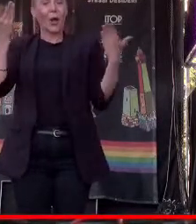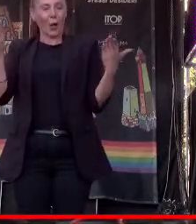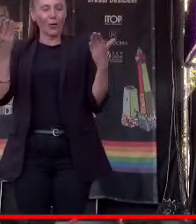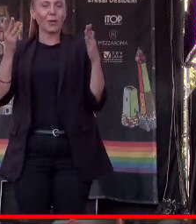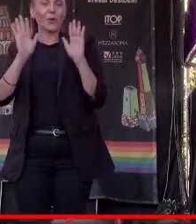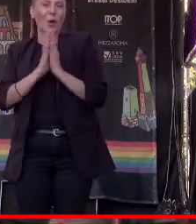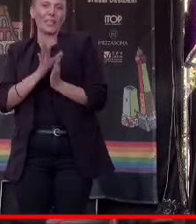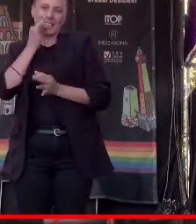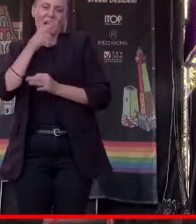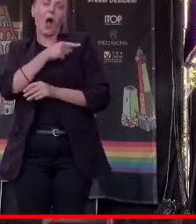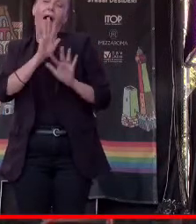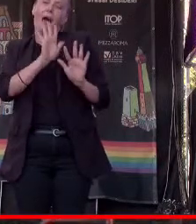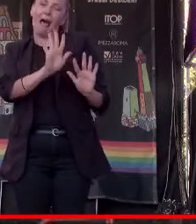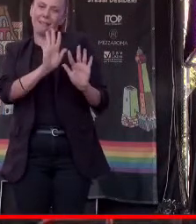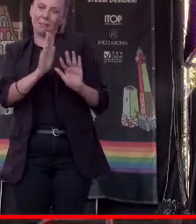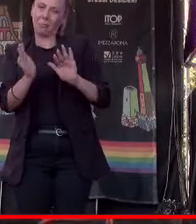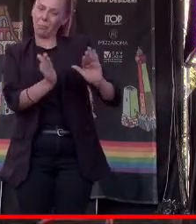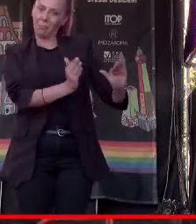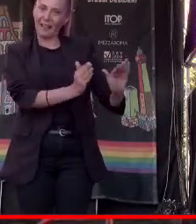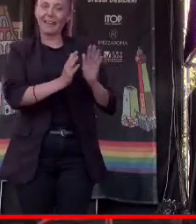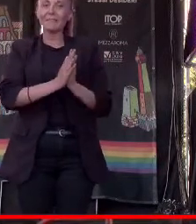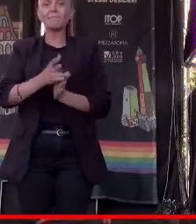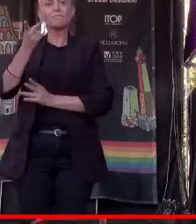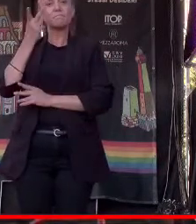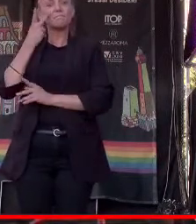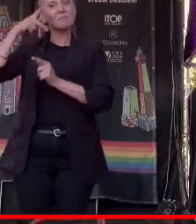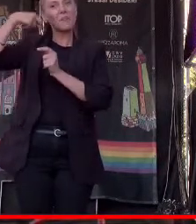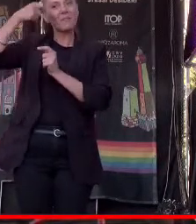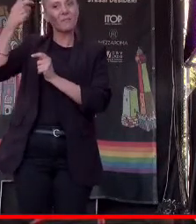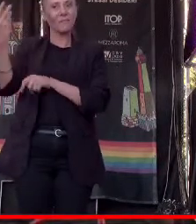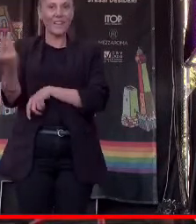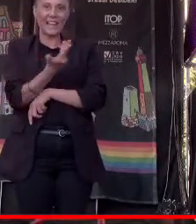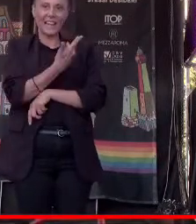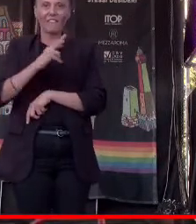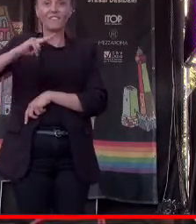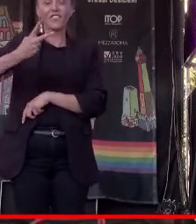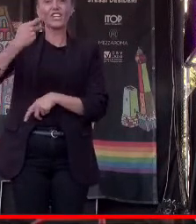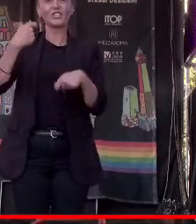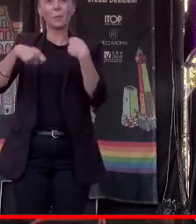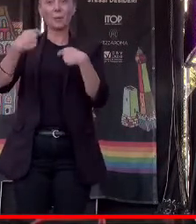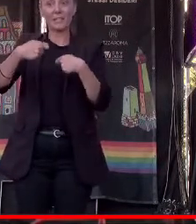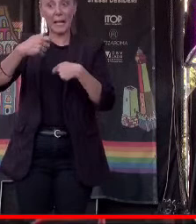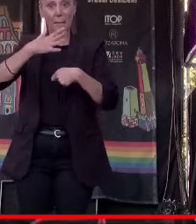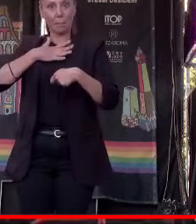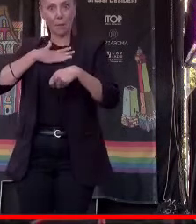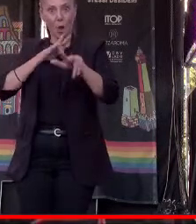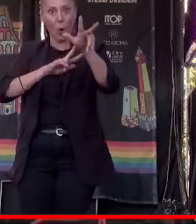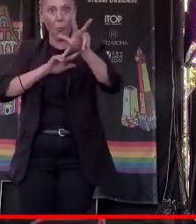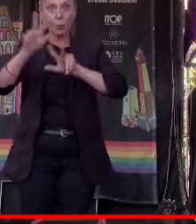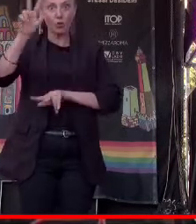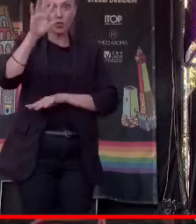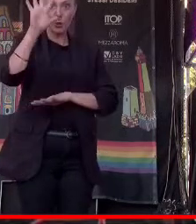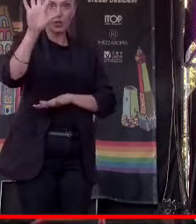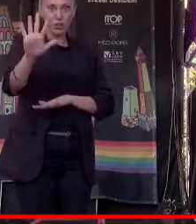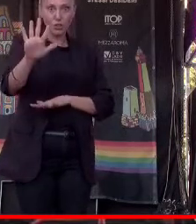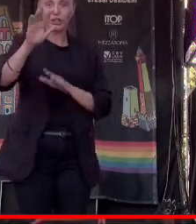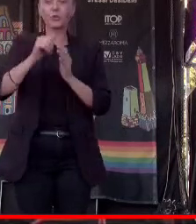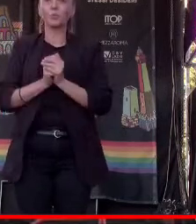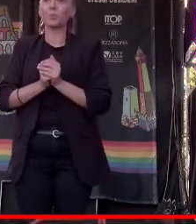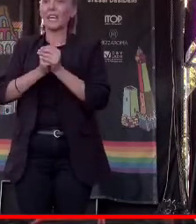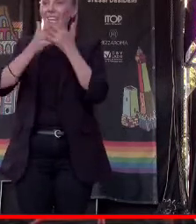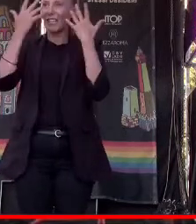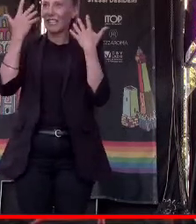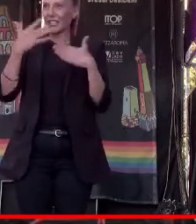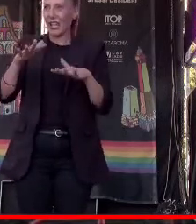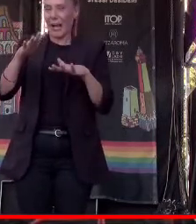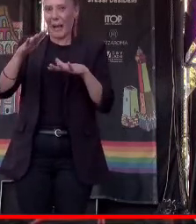invece il video dove la vicepresidente del mio municipio, il quinto, e anche, ve lo dico in anteprima,